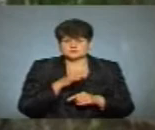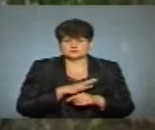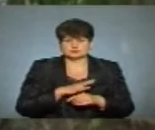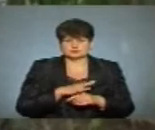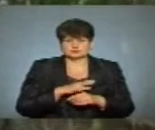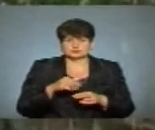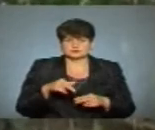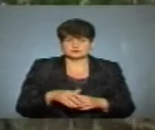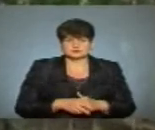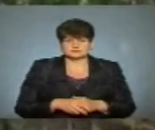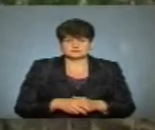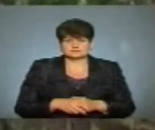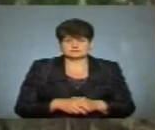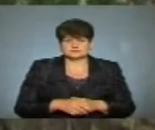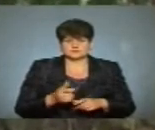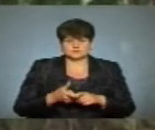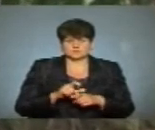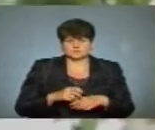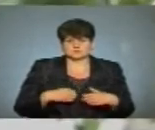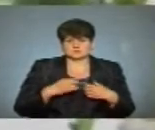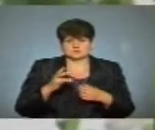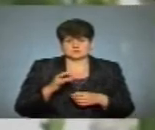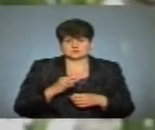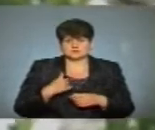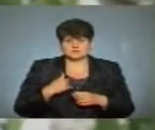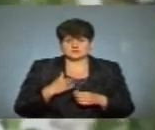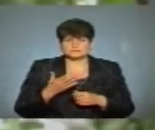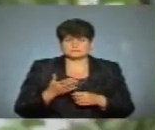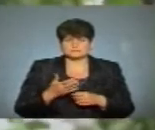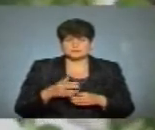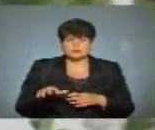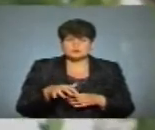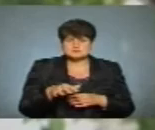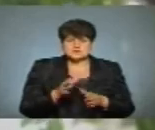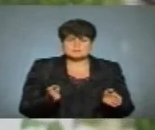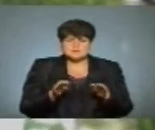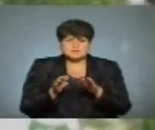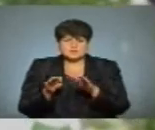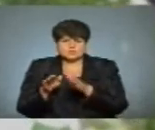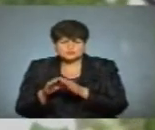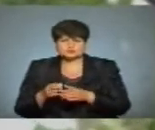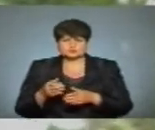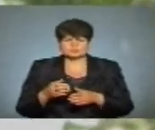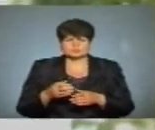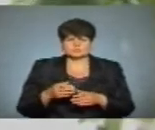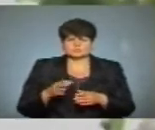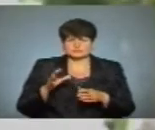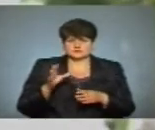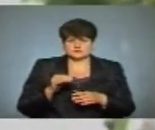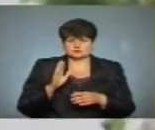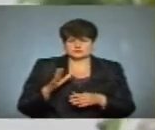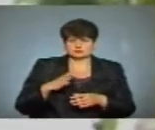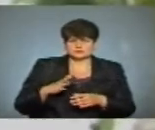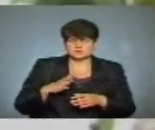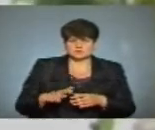вода. Дуже страшно. Якраз ще посапали, все підгорнули і кажуть, це вже будемо